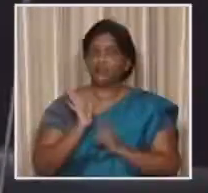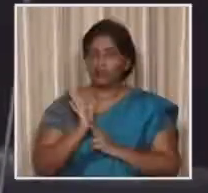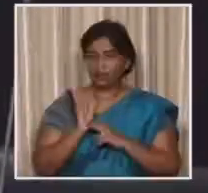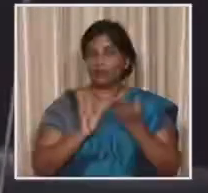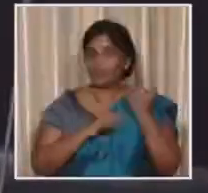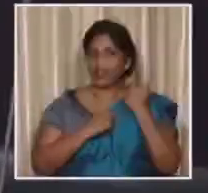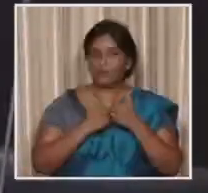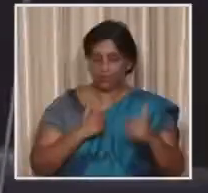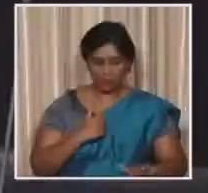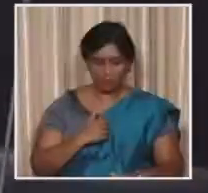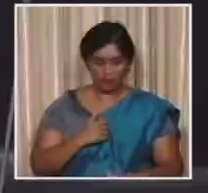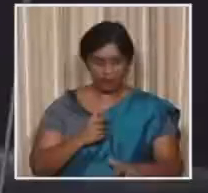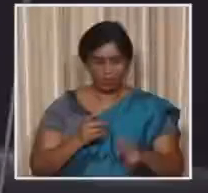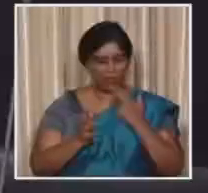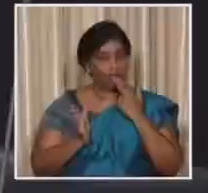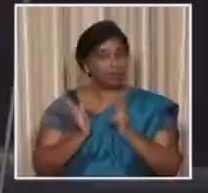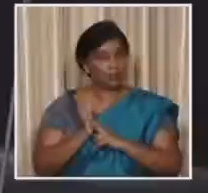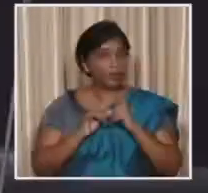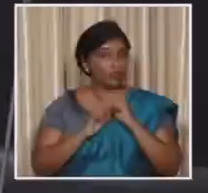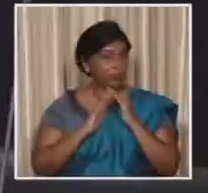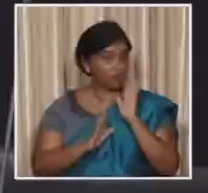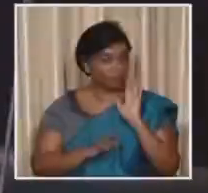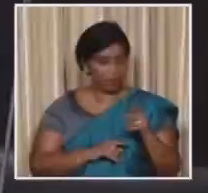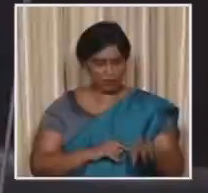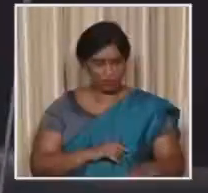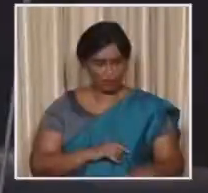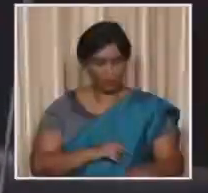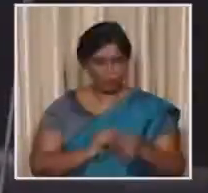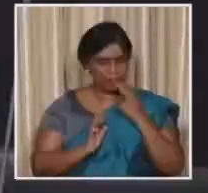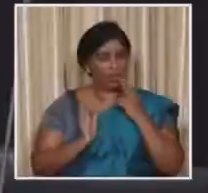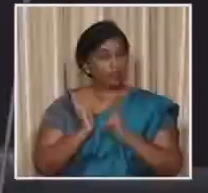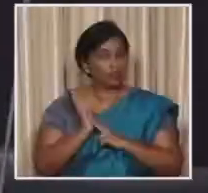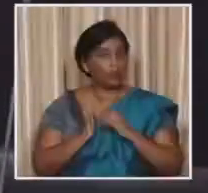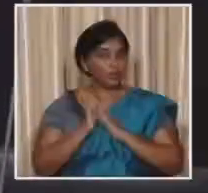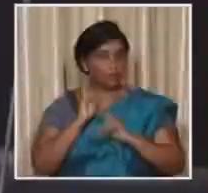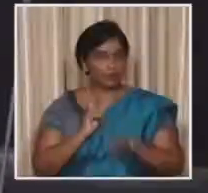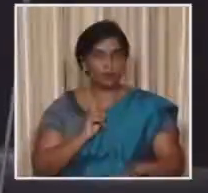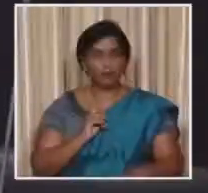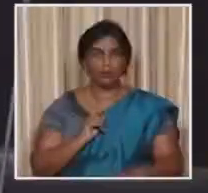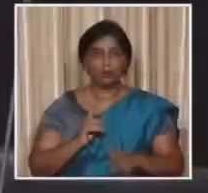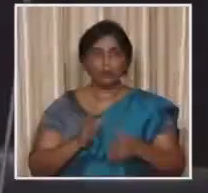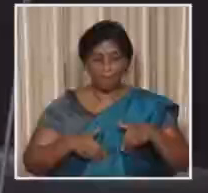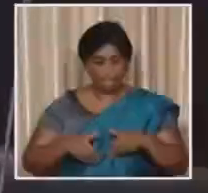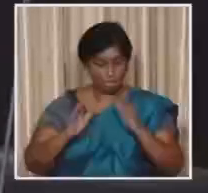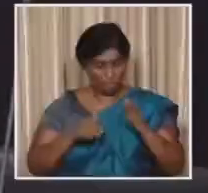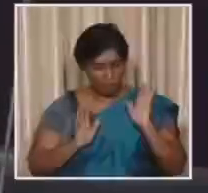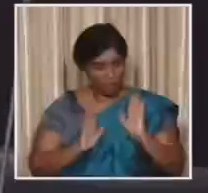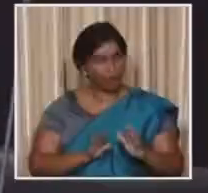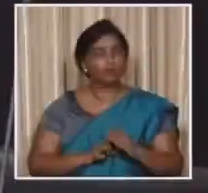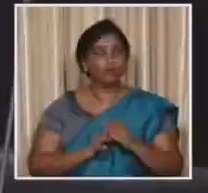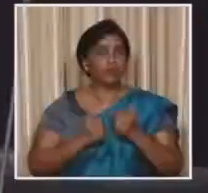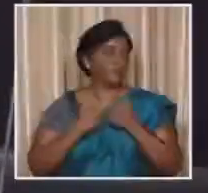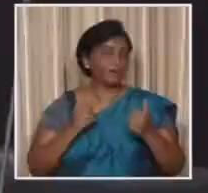අමාත්‍යංශයක් තැපැල් දෙපාර්තමේන්තුව තියෙනවා. තැපැල් අමාත්‍යංශය ඊළඟට මහා මාර්ග තියෙනවා. ඒක